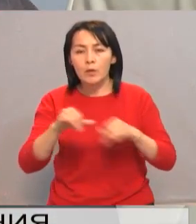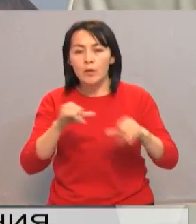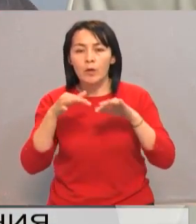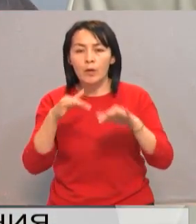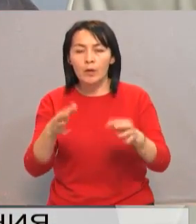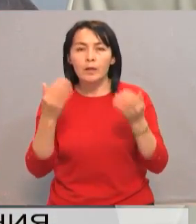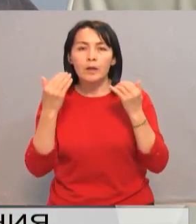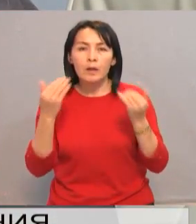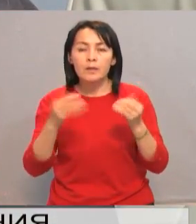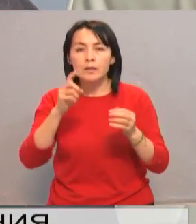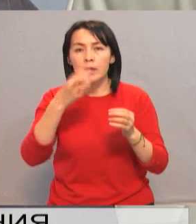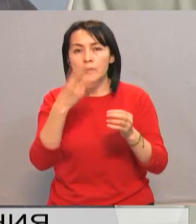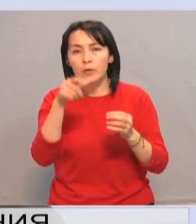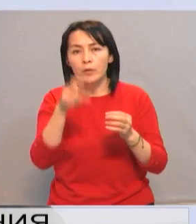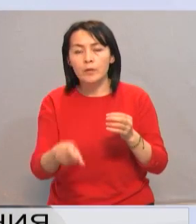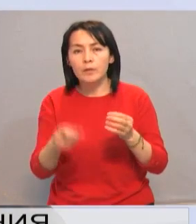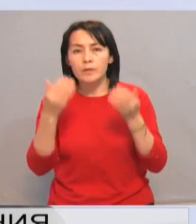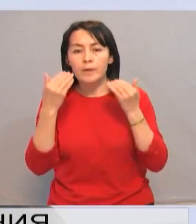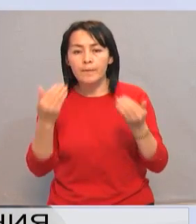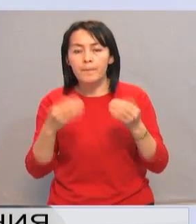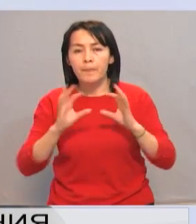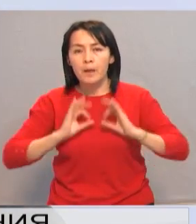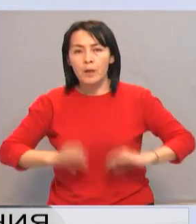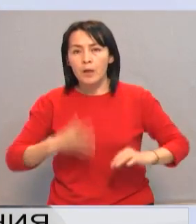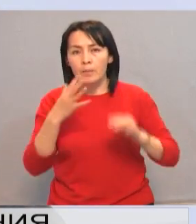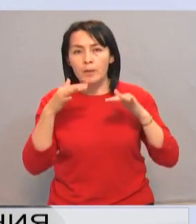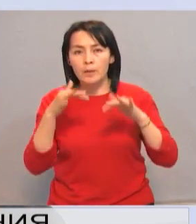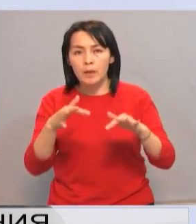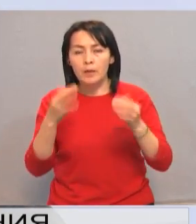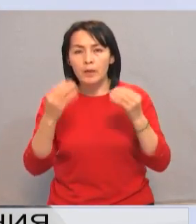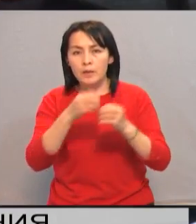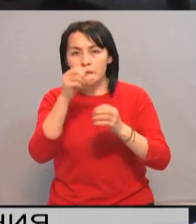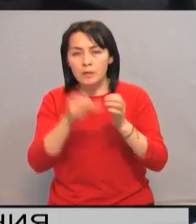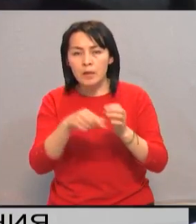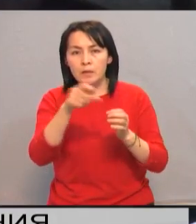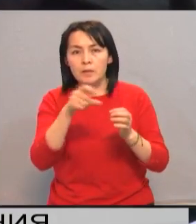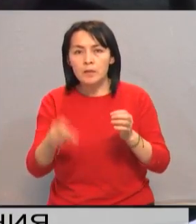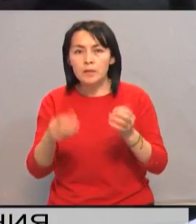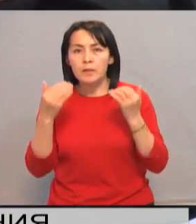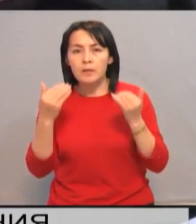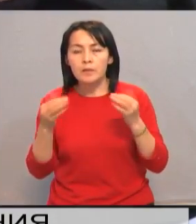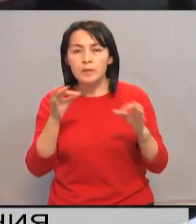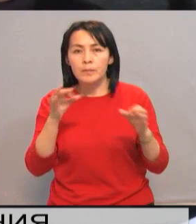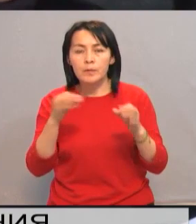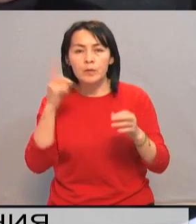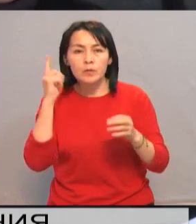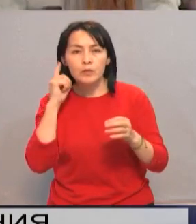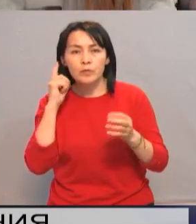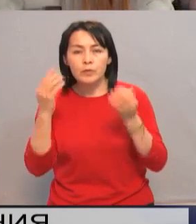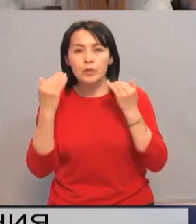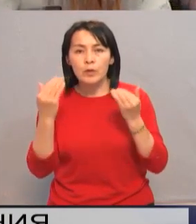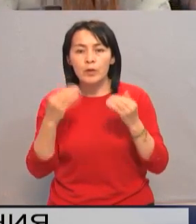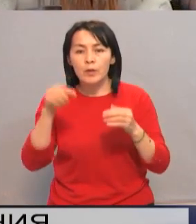дел в отношении 103 лиц. Возвращено прокурору 5 дел в отношении 16 лиц в стадии предварительного слушания.